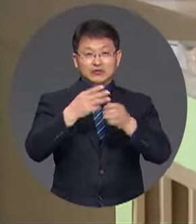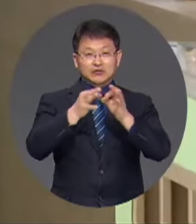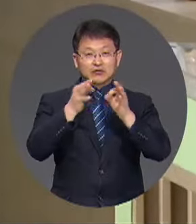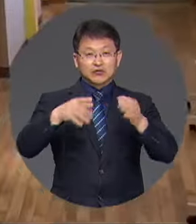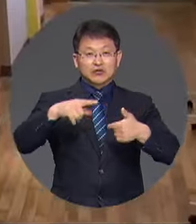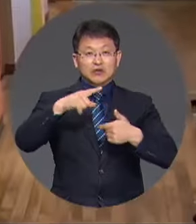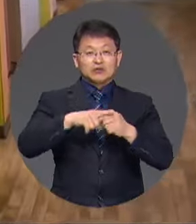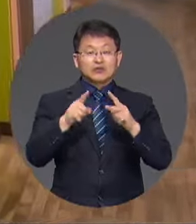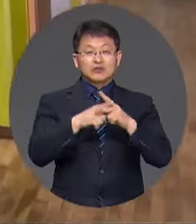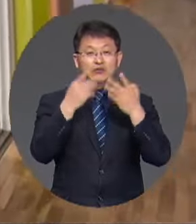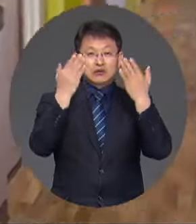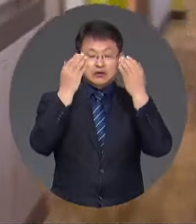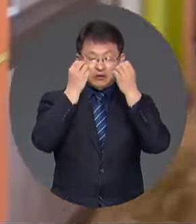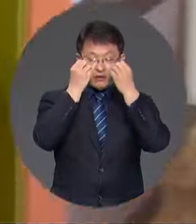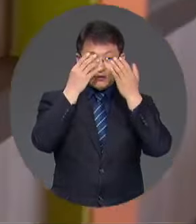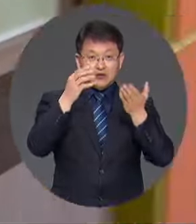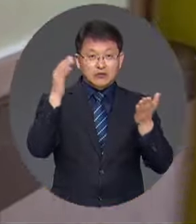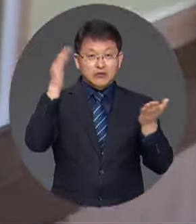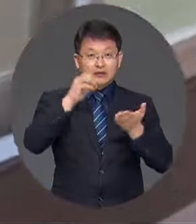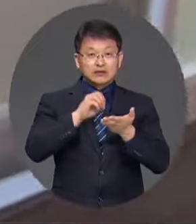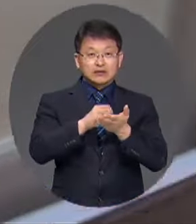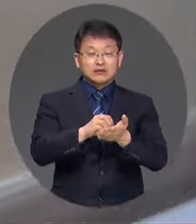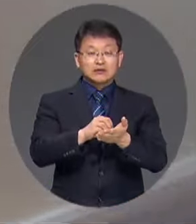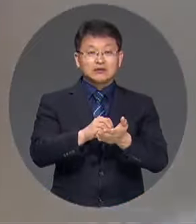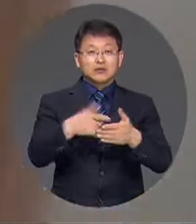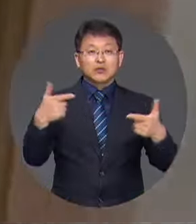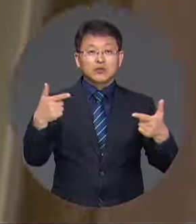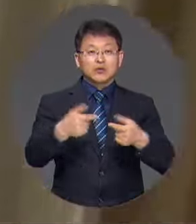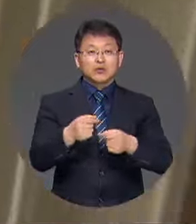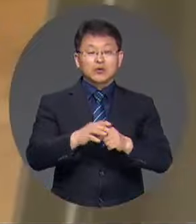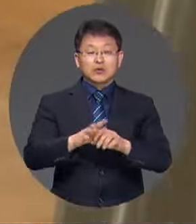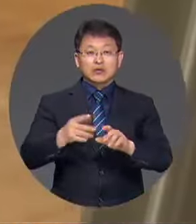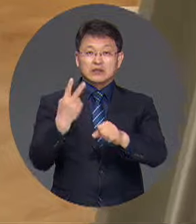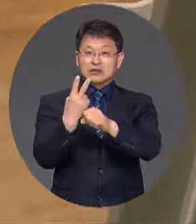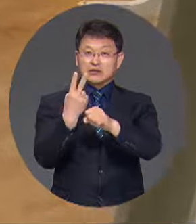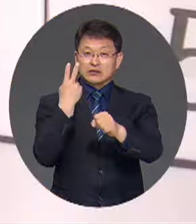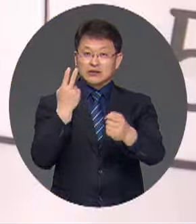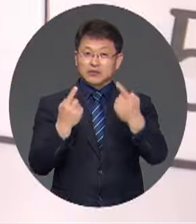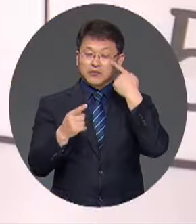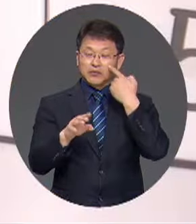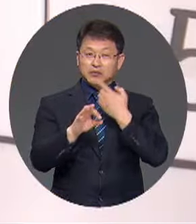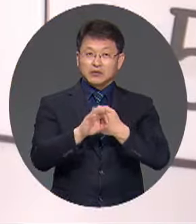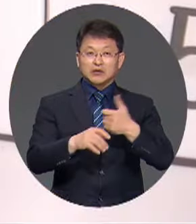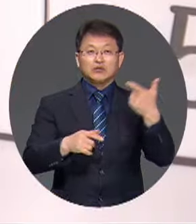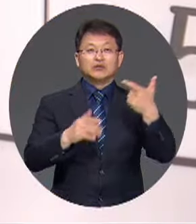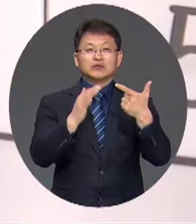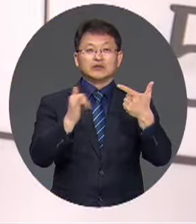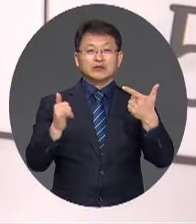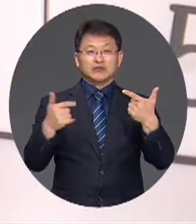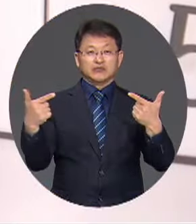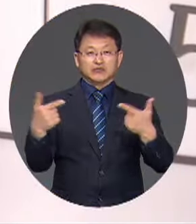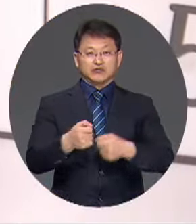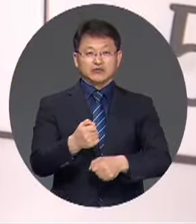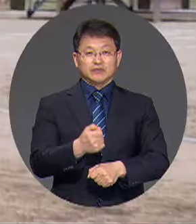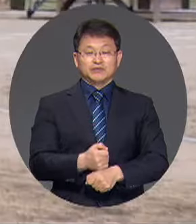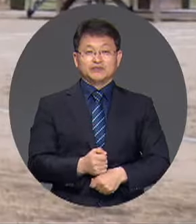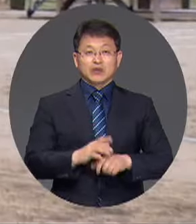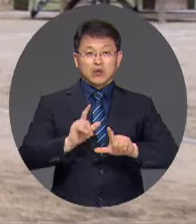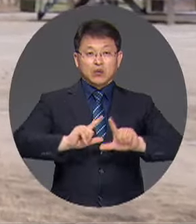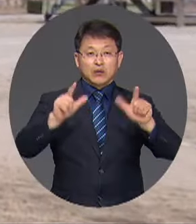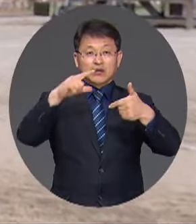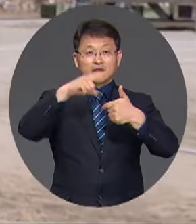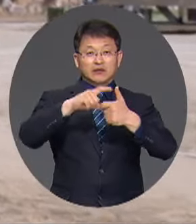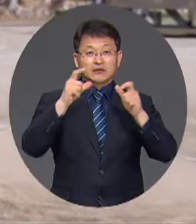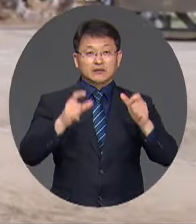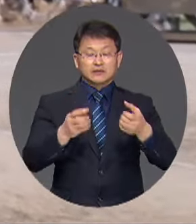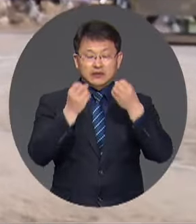경남의 초등학교 신입생 수는 계속 감소하면서 올해는 2년 전에 비해 6천 명가량 줄었습니다. 올해